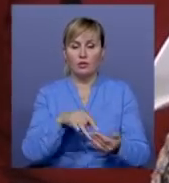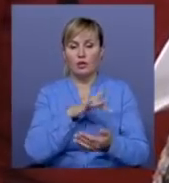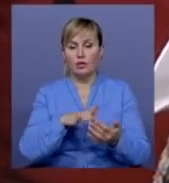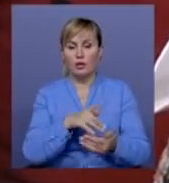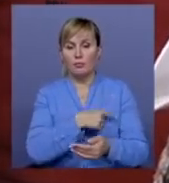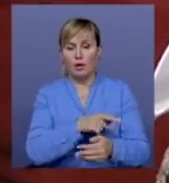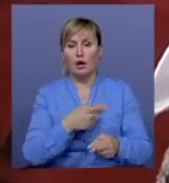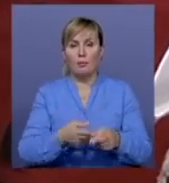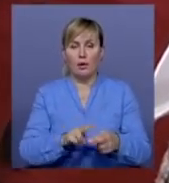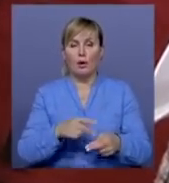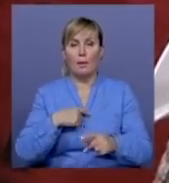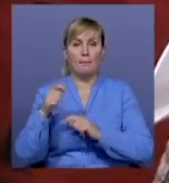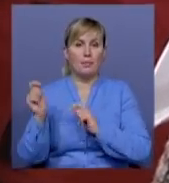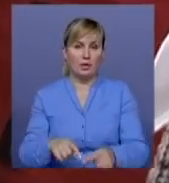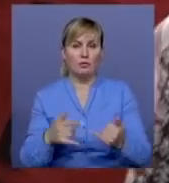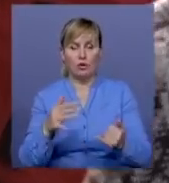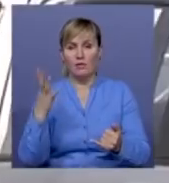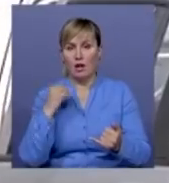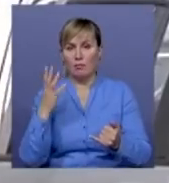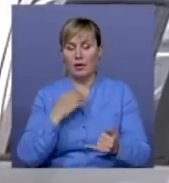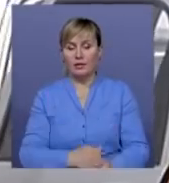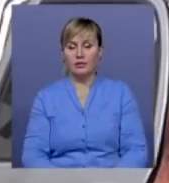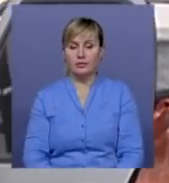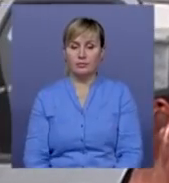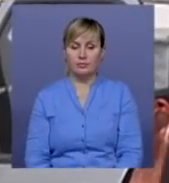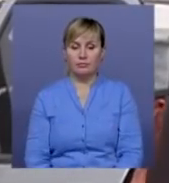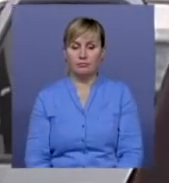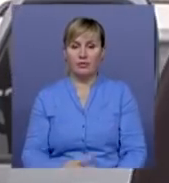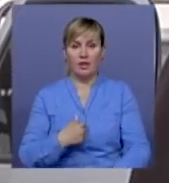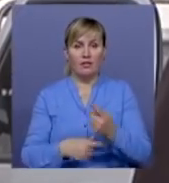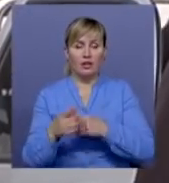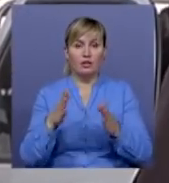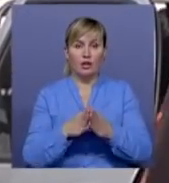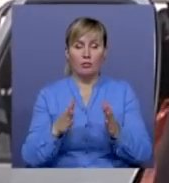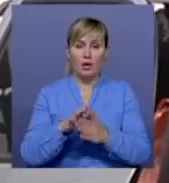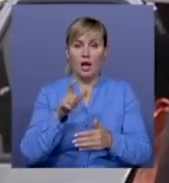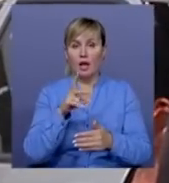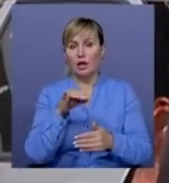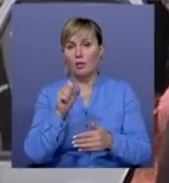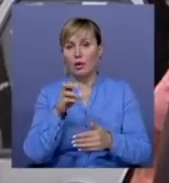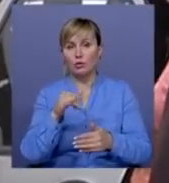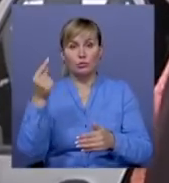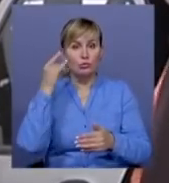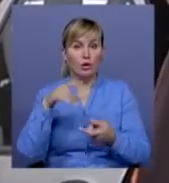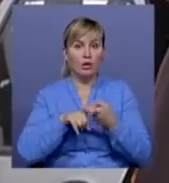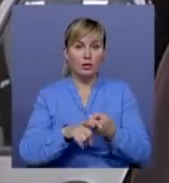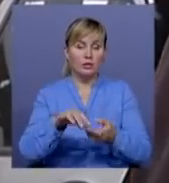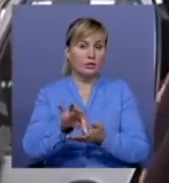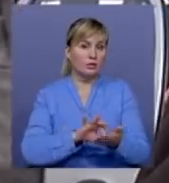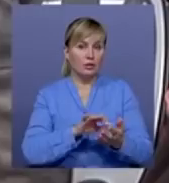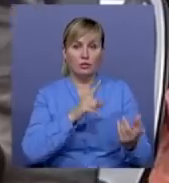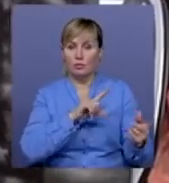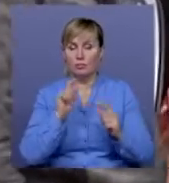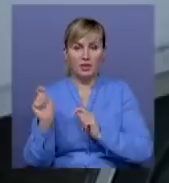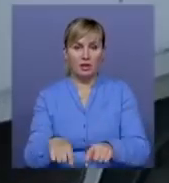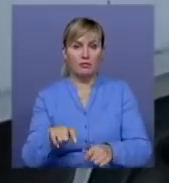больниц. Поэтому мы приехали сегодня в Алматы. Я возвращаюсь домой из Экибастуза. Как только услышал о карантине, сразу же поспешил